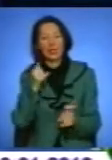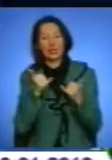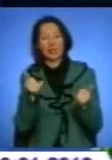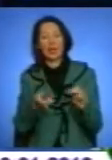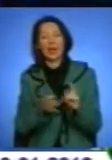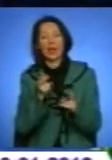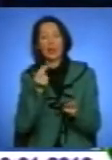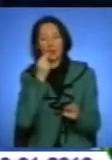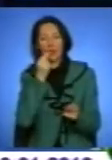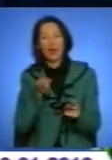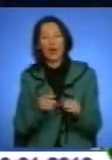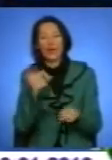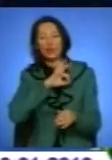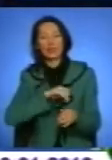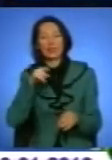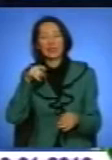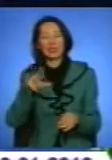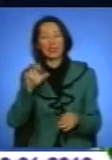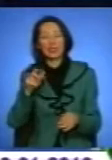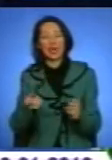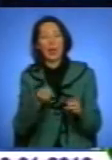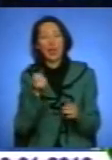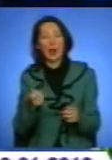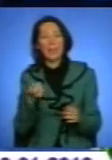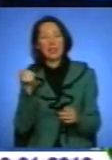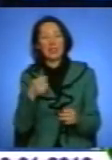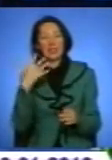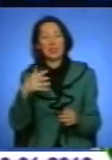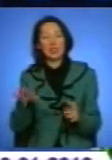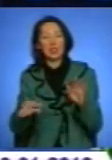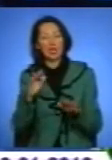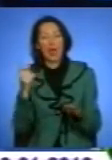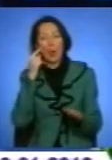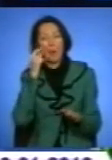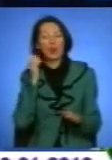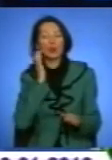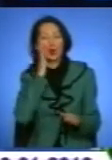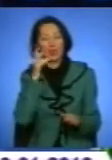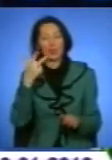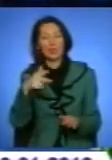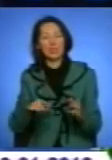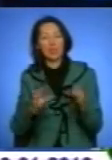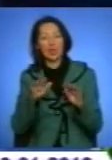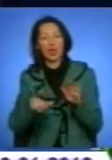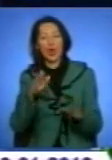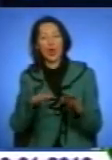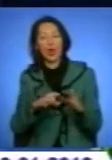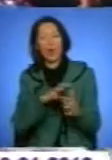300 кілограмів пшениці, по 50 кілограмів меду, маку і горіхів та по 30 кілограмів родзинок і